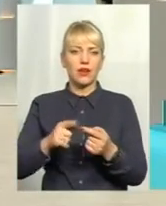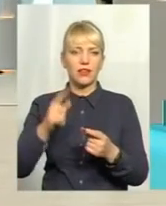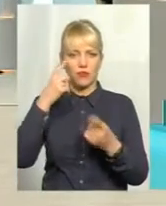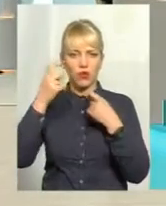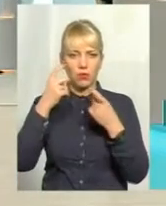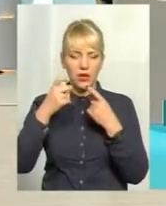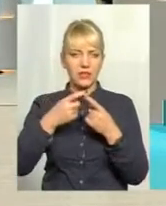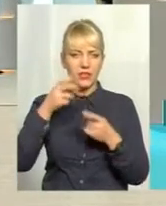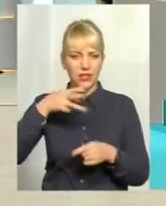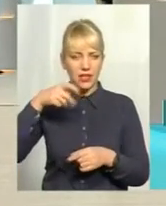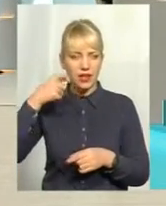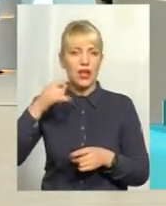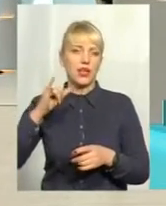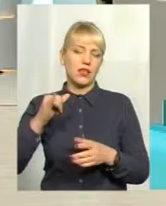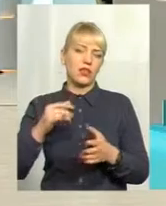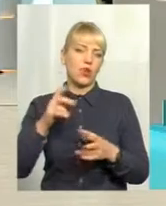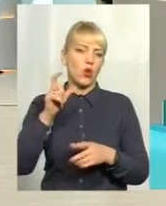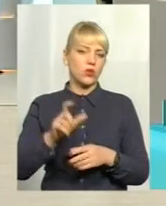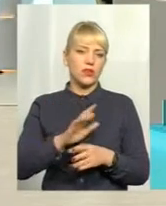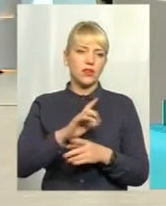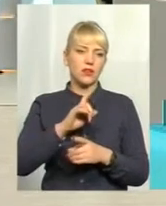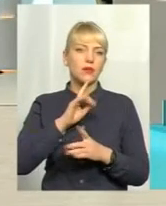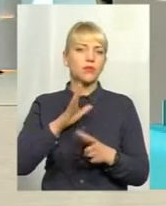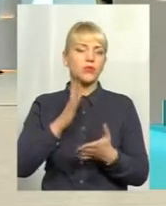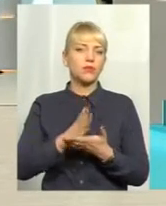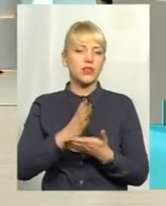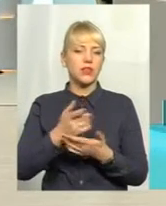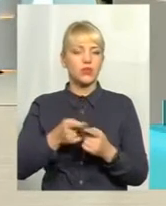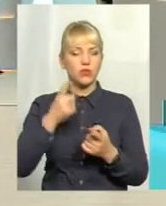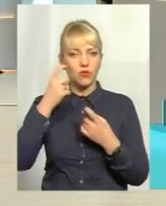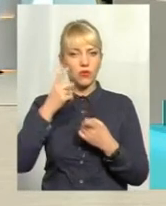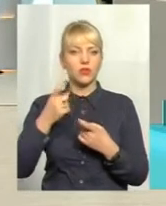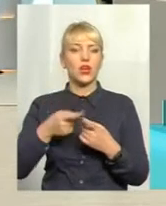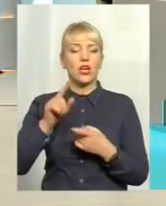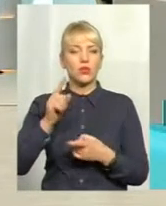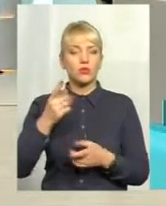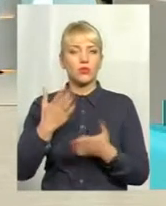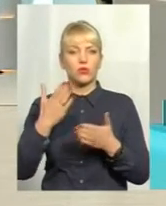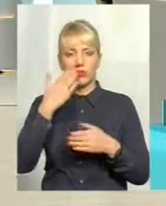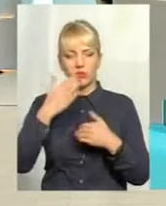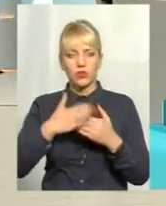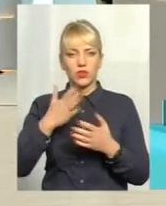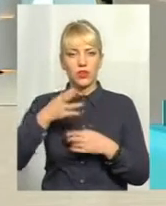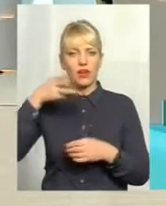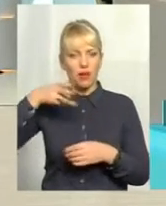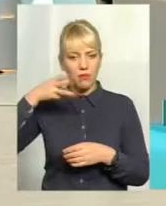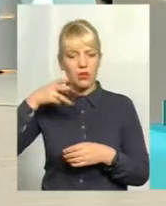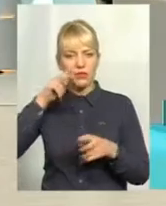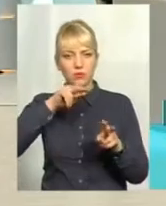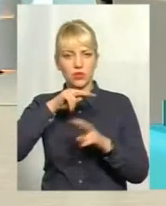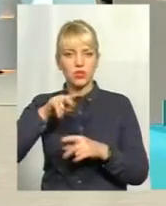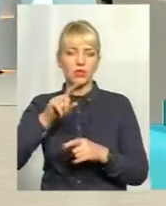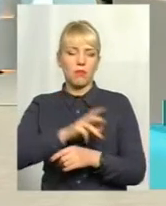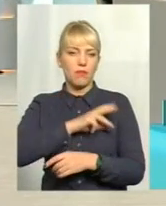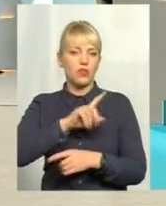можливо, людина не буде мати того доступу. Тому, якщо є десь поблизу камери відеоспостереження, то бажано відповідно зразу